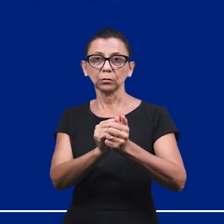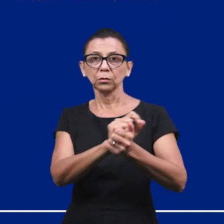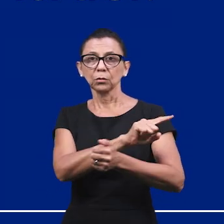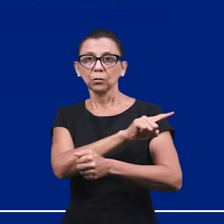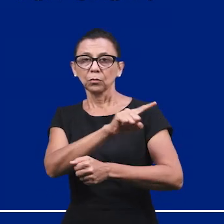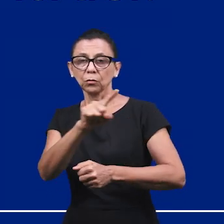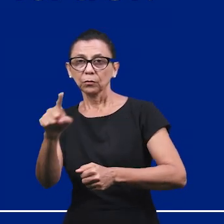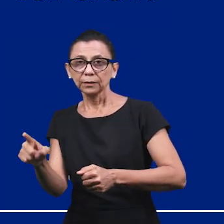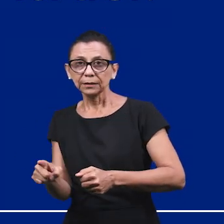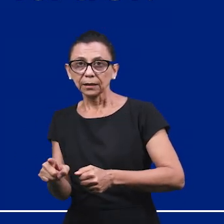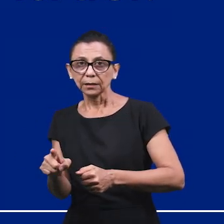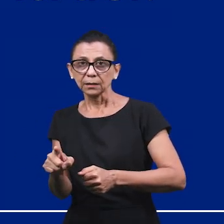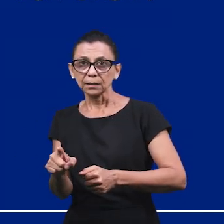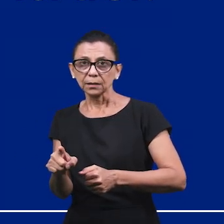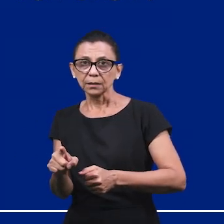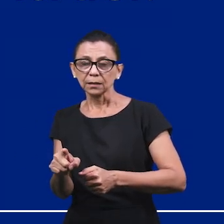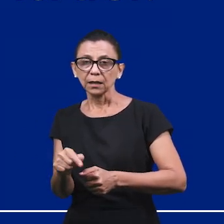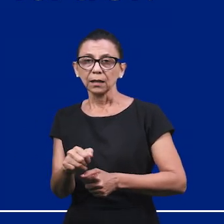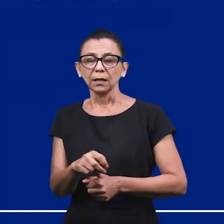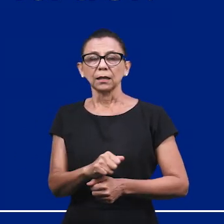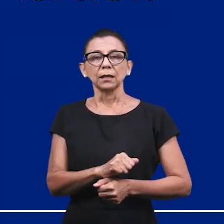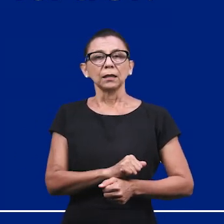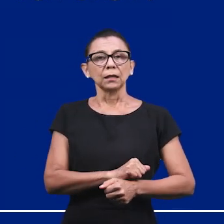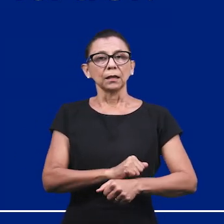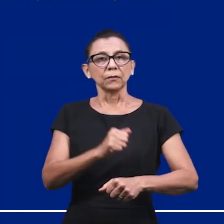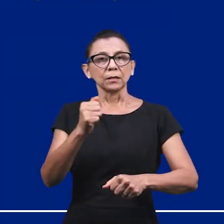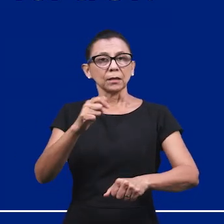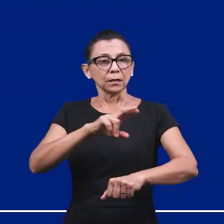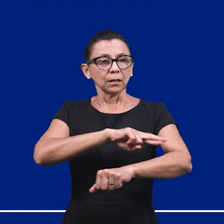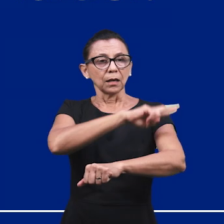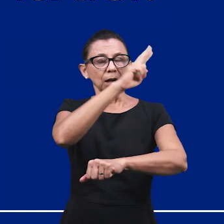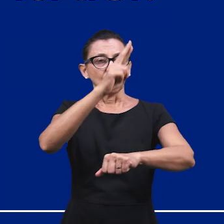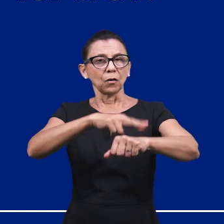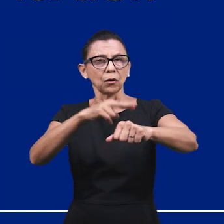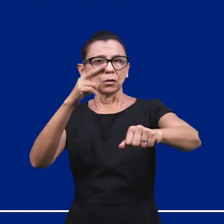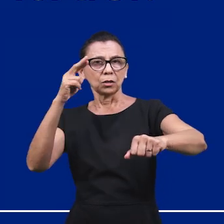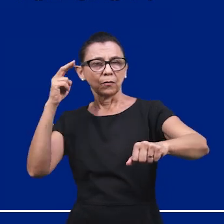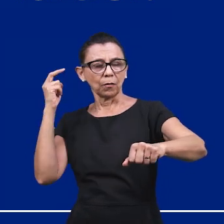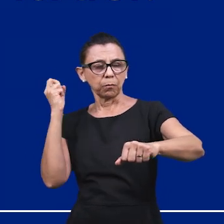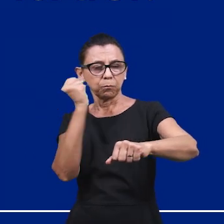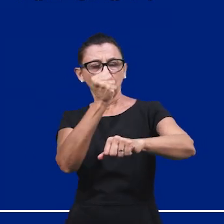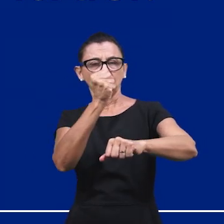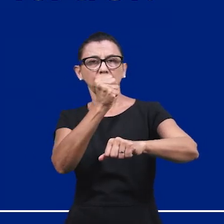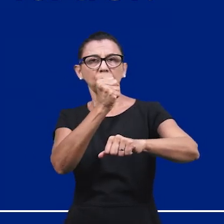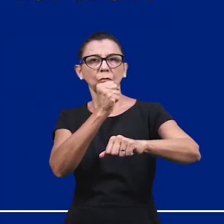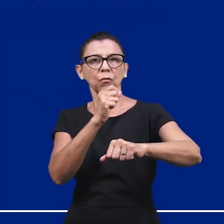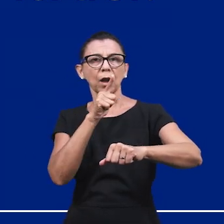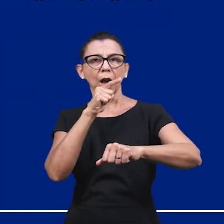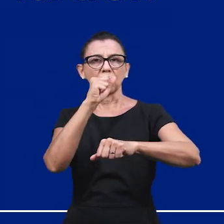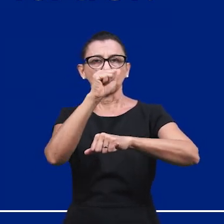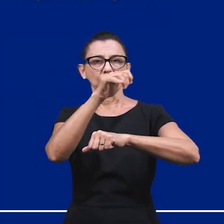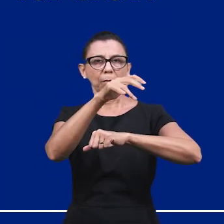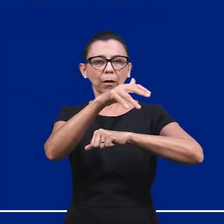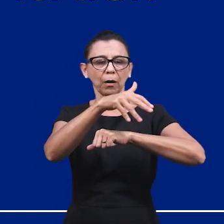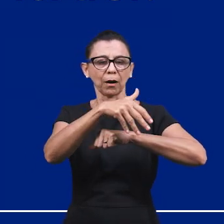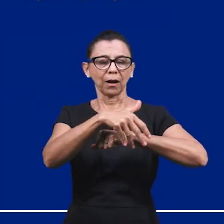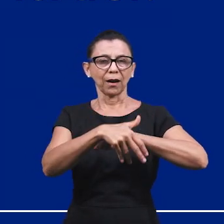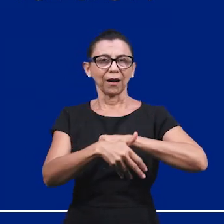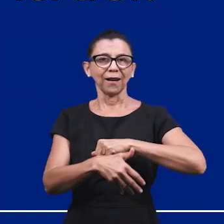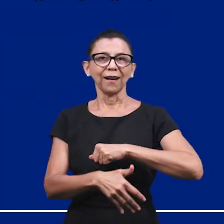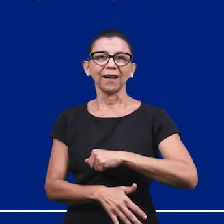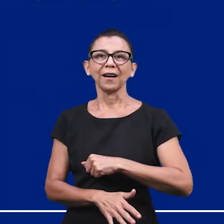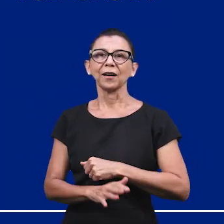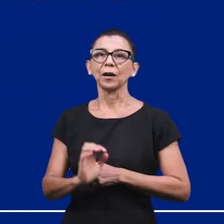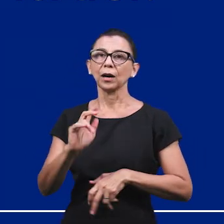en Horeb et tu blesseras le rocher et l'eau va sortir d'elle et le peuple va